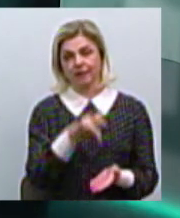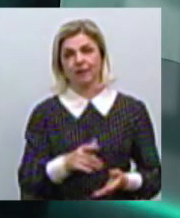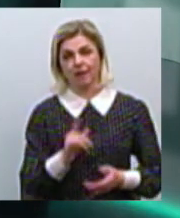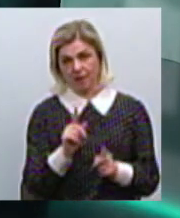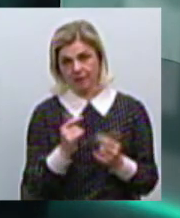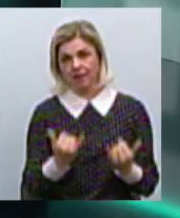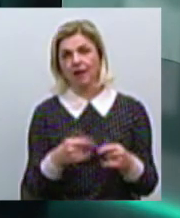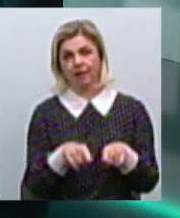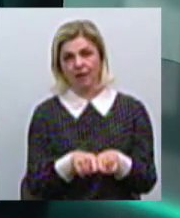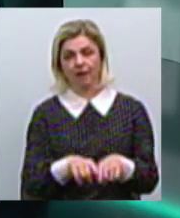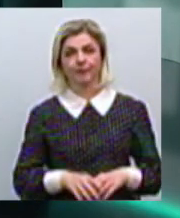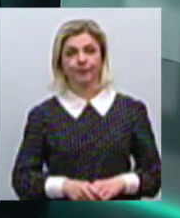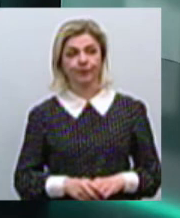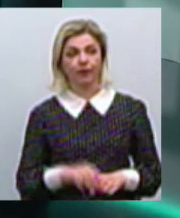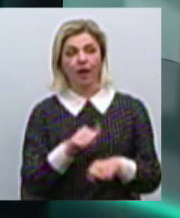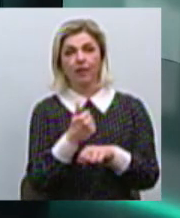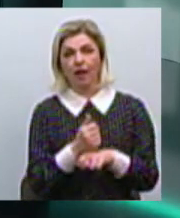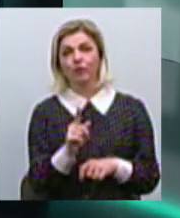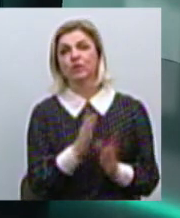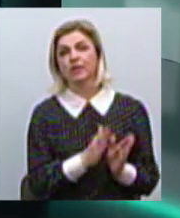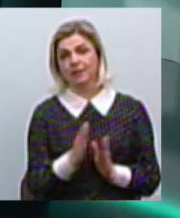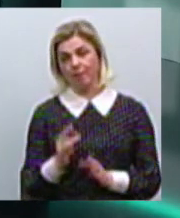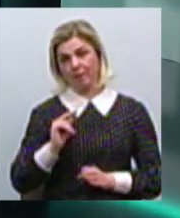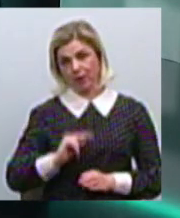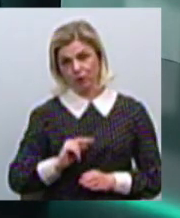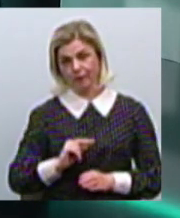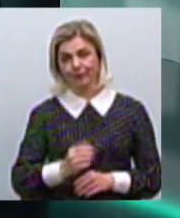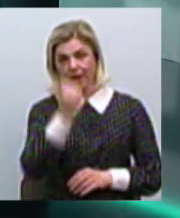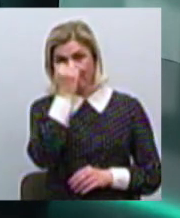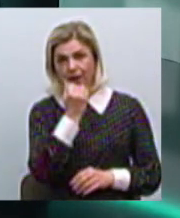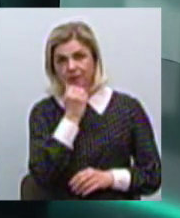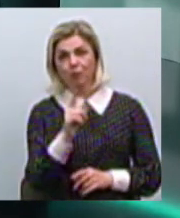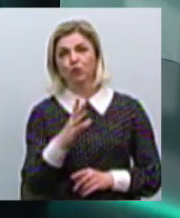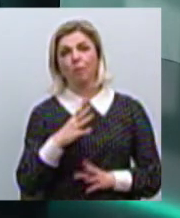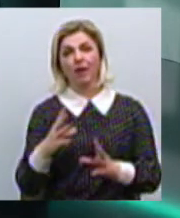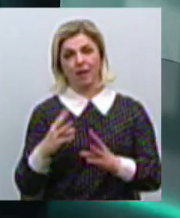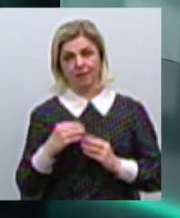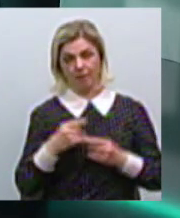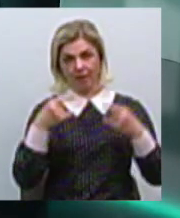зараз так. Головне, що система працює, так? Так. Спасибі, так. Друзі, що ви були з нами в ефірі. Це